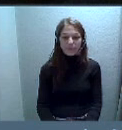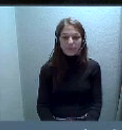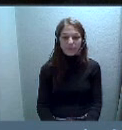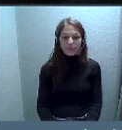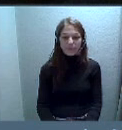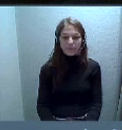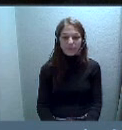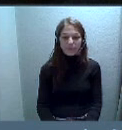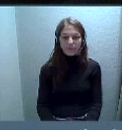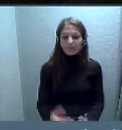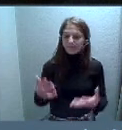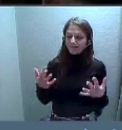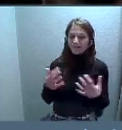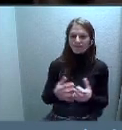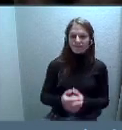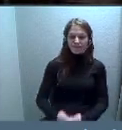Alors,